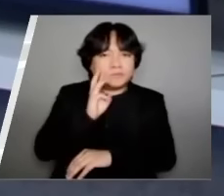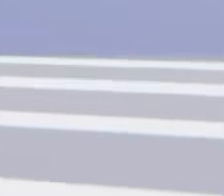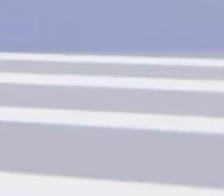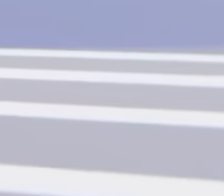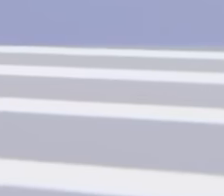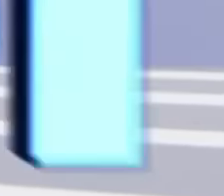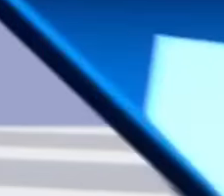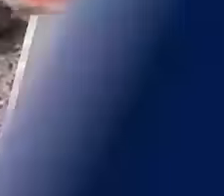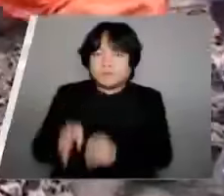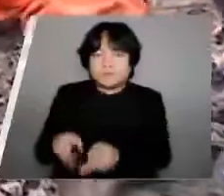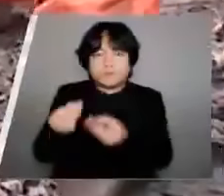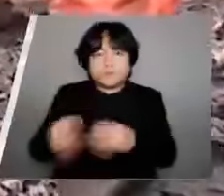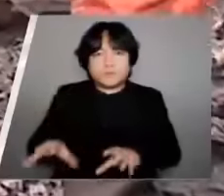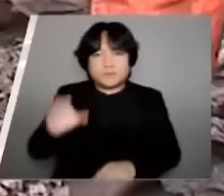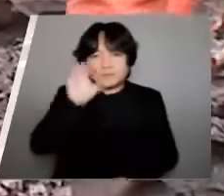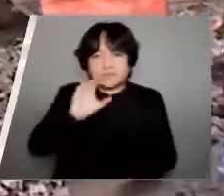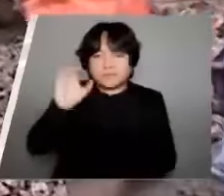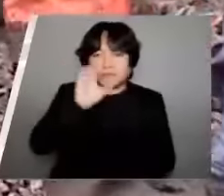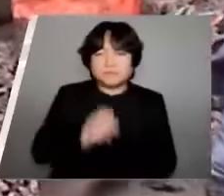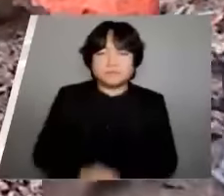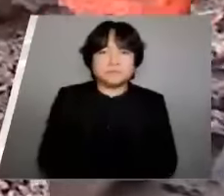Zumali.